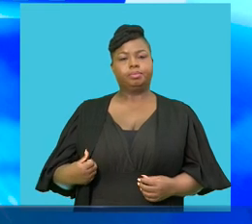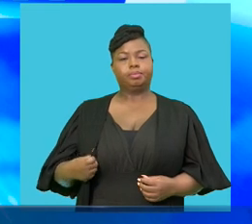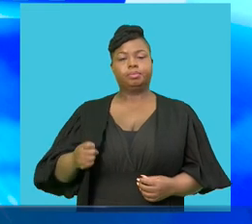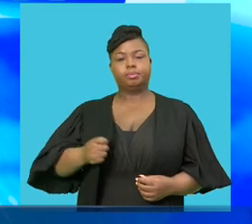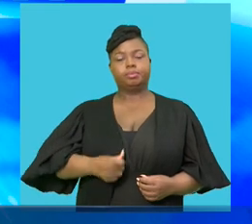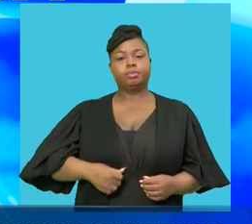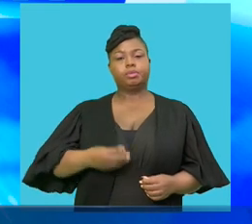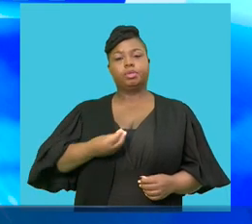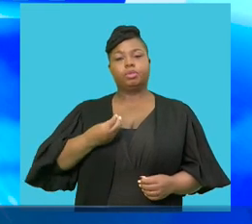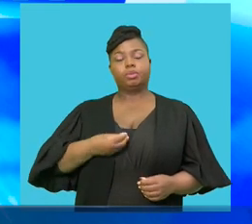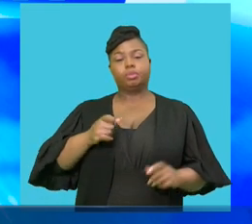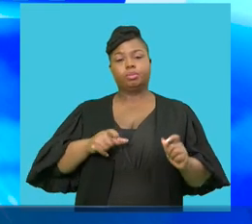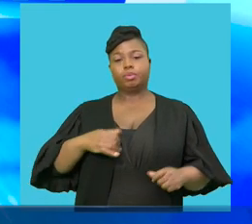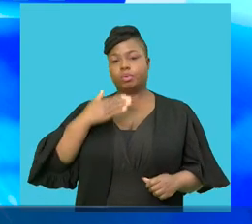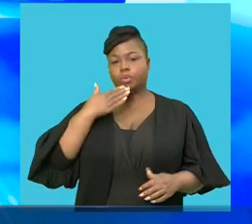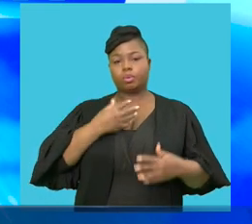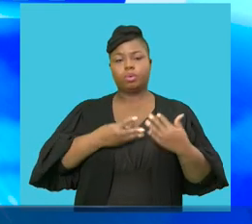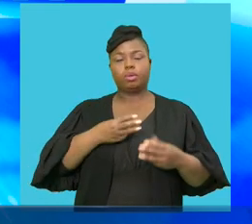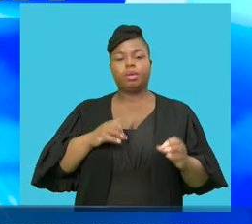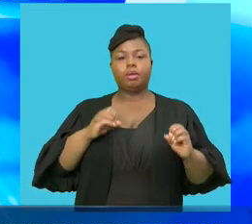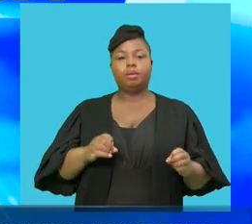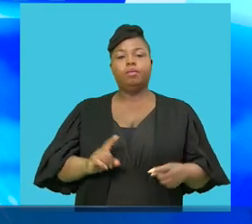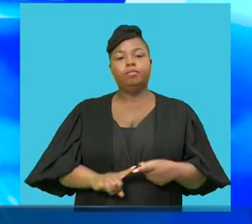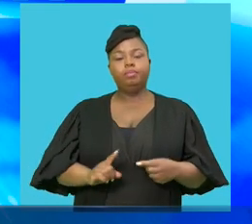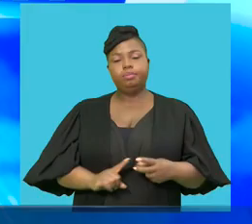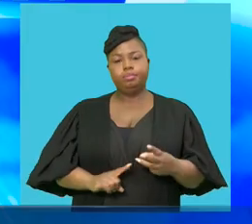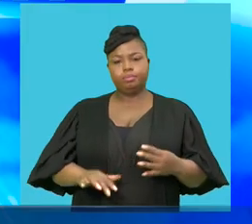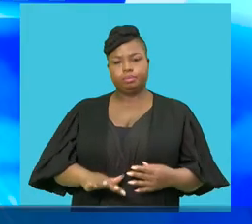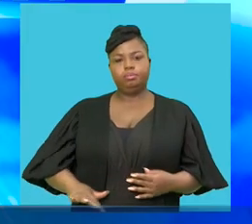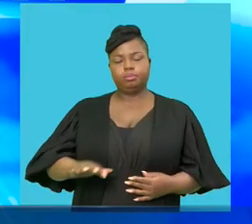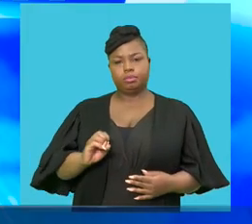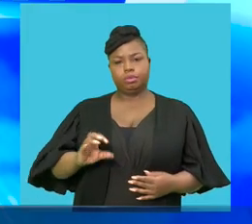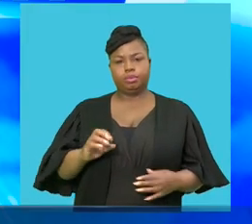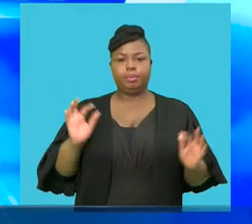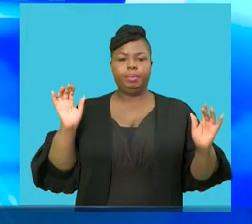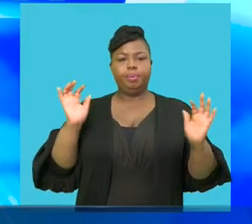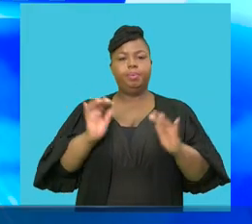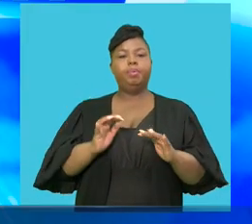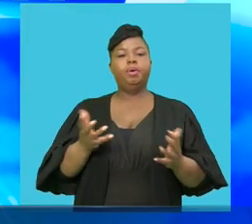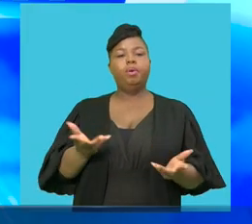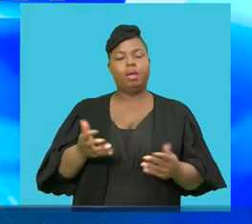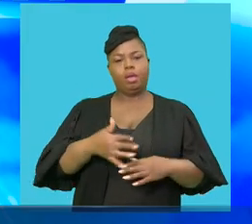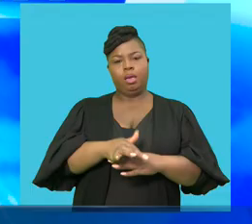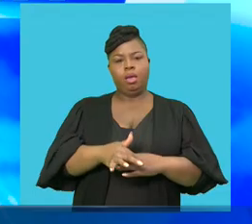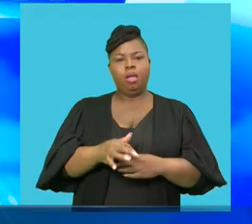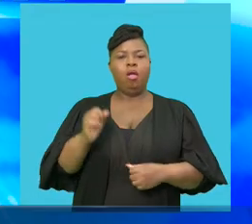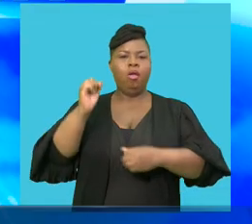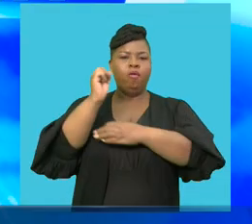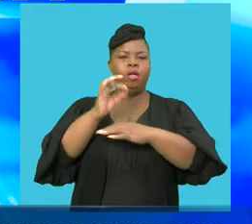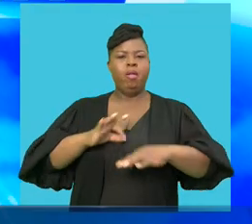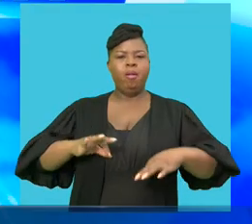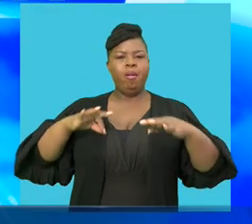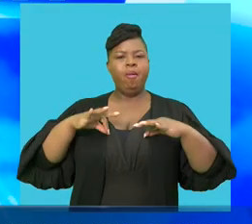Abantu abatsha abangaphangeliyo abaphuma kwiindawo ezahlukeneyo zaseSoweto babuthelene ngaphandle kwegumbi lokusebenzela